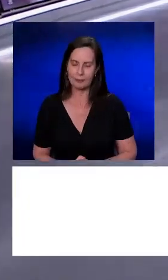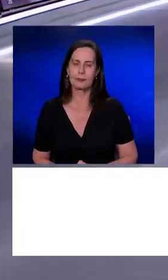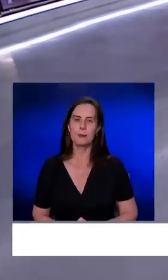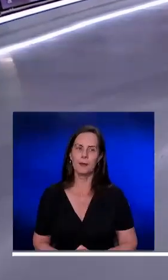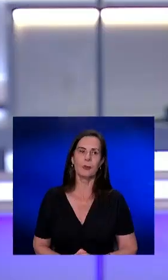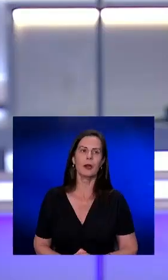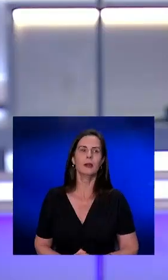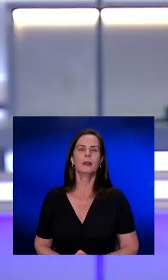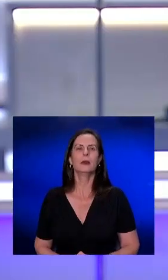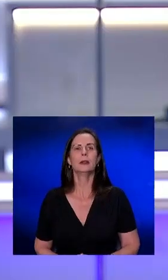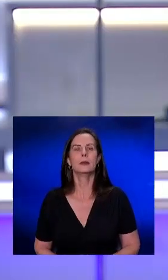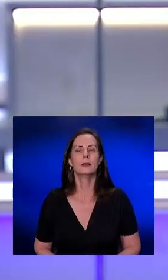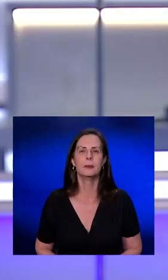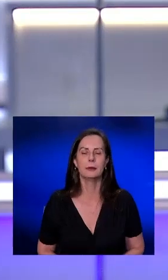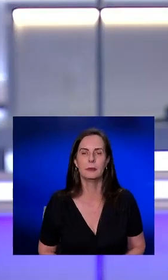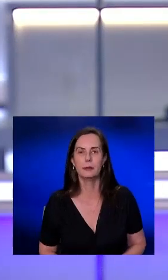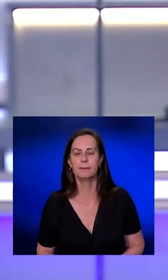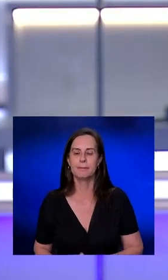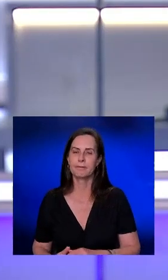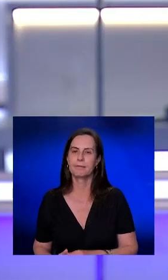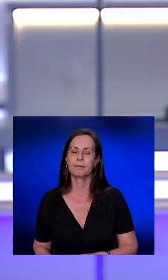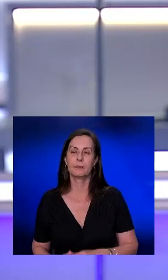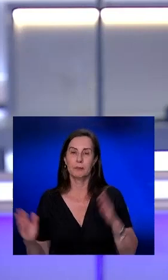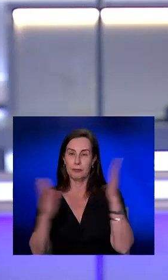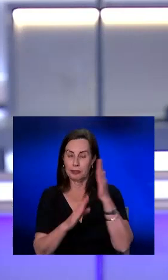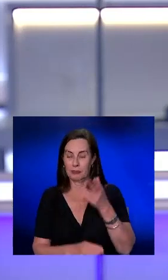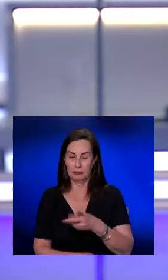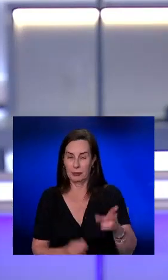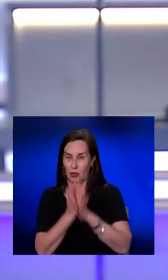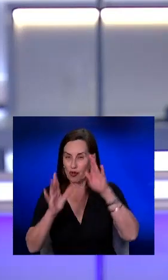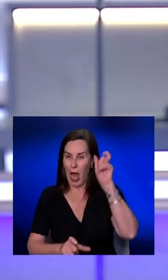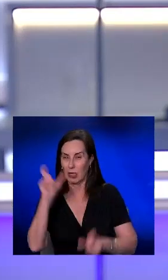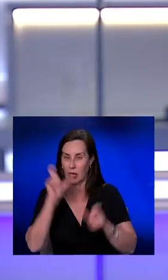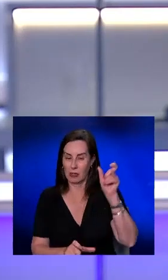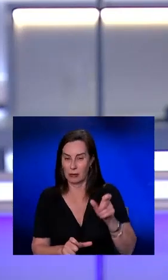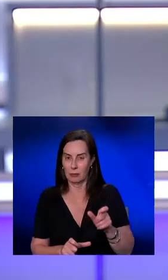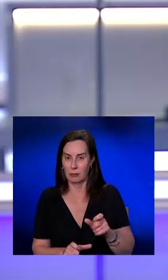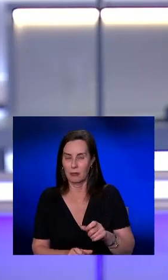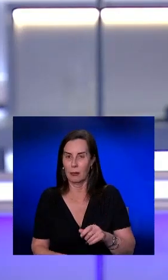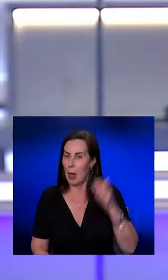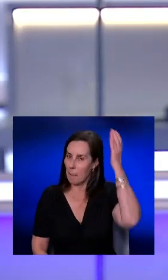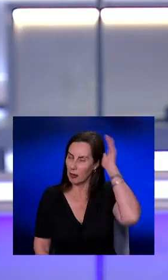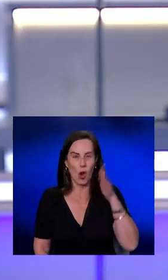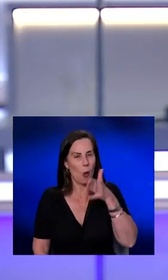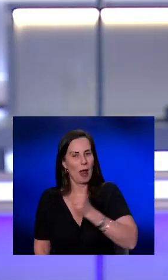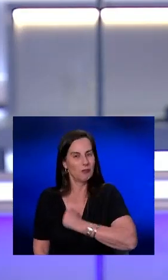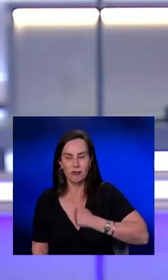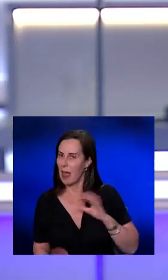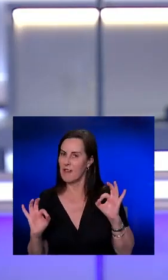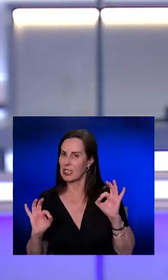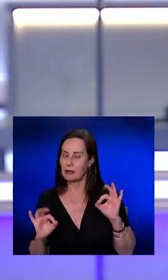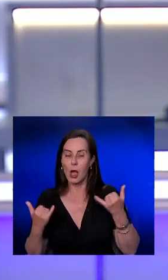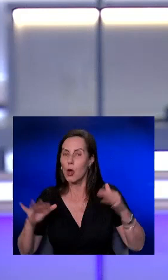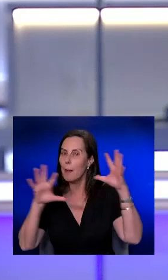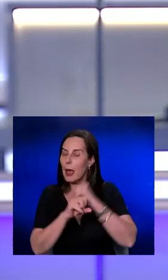מיכאל. בגל הטרור הזה שגבה את חייהם של 19 בני אדם, נמנע ראש הממשלה בנט להגיע לבתי הנרצחים. הערב